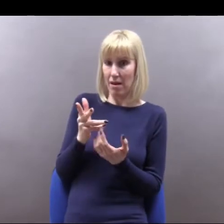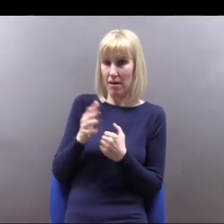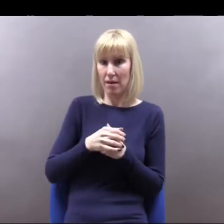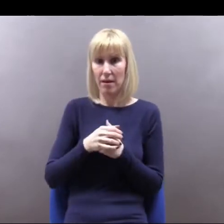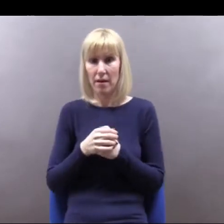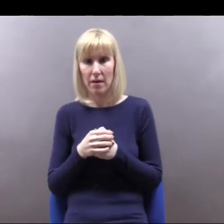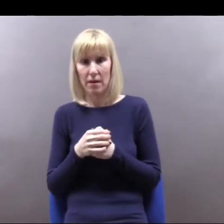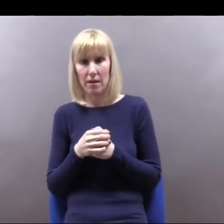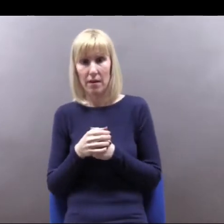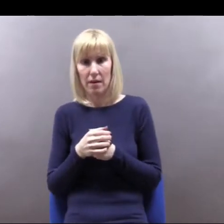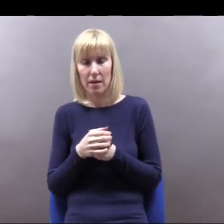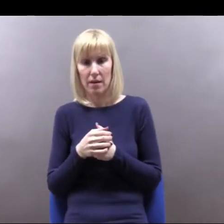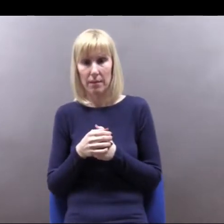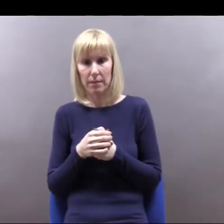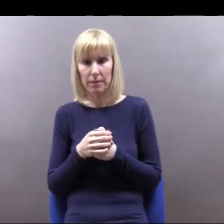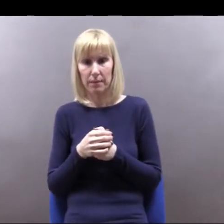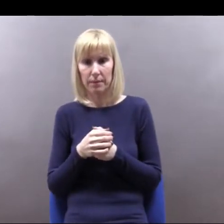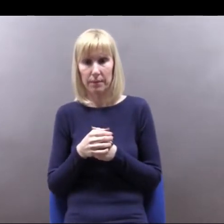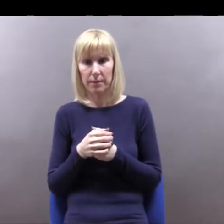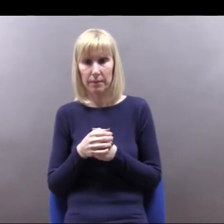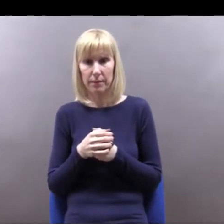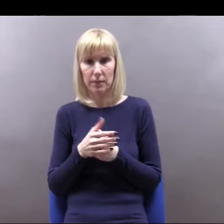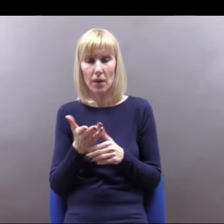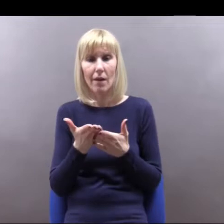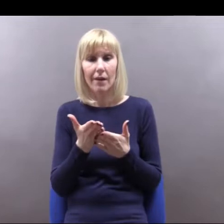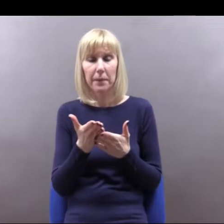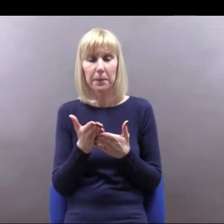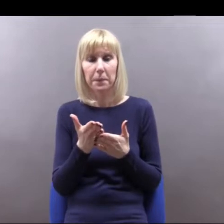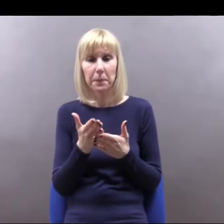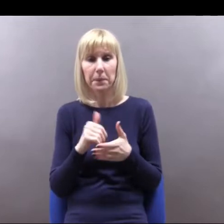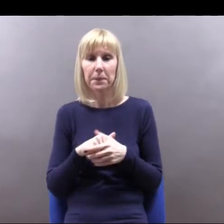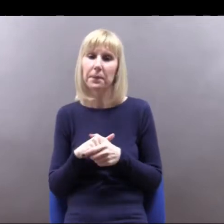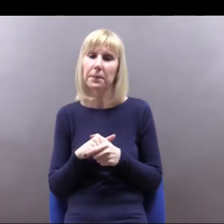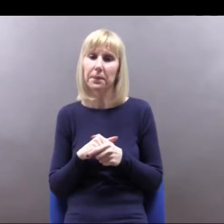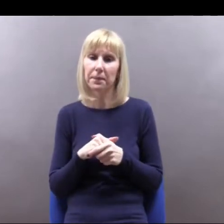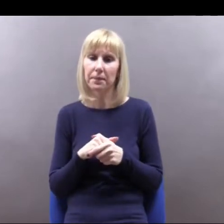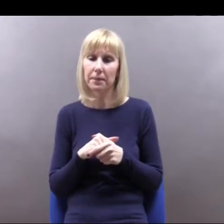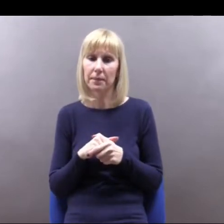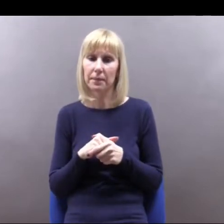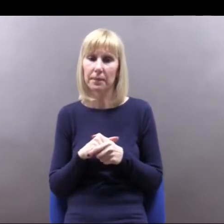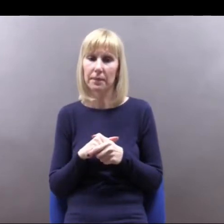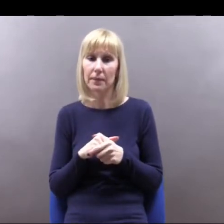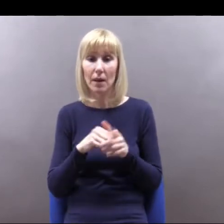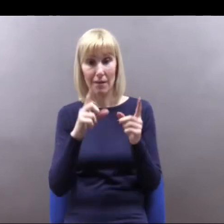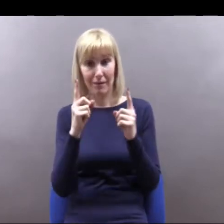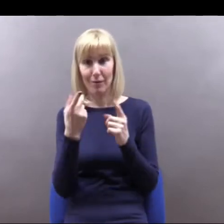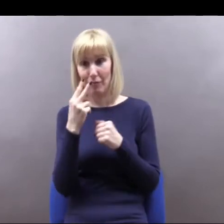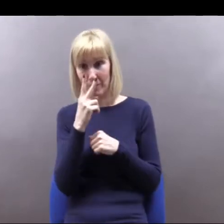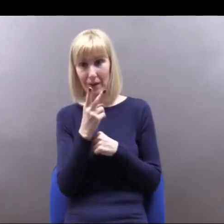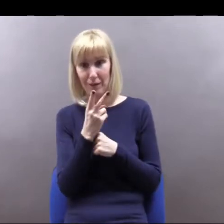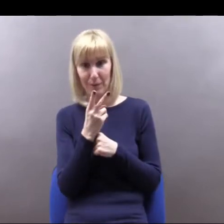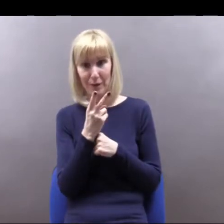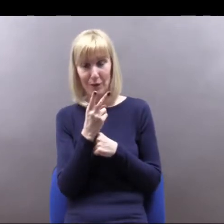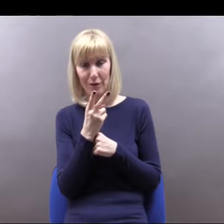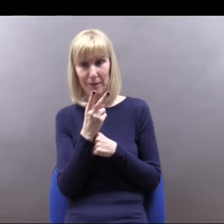na Warszawie Centralnej tych platform jest kilka, może nawet kilkanaście. Ja nie znam Warszawy, znaczy nie muszę znać Warszawy. Przyjechałem do Warszawy, wysiadłem